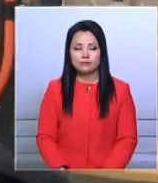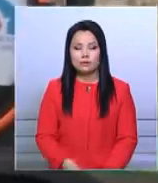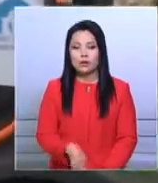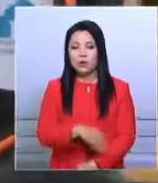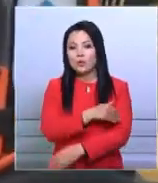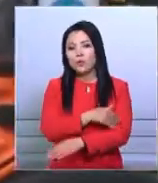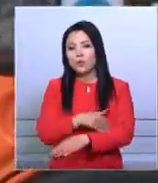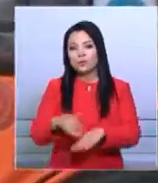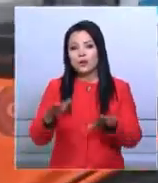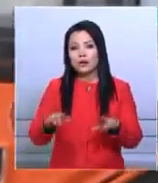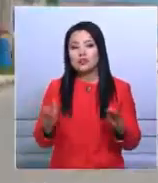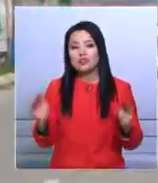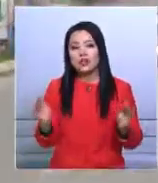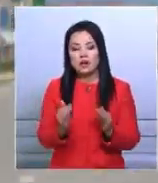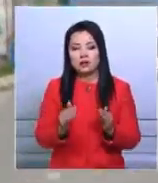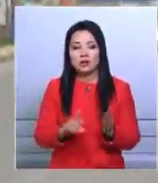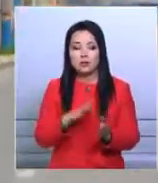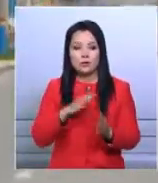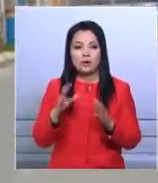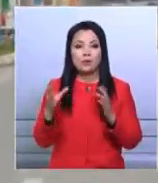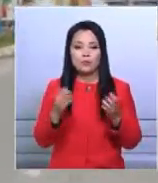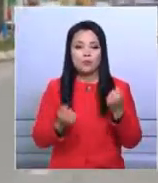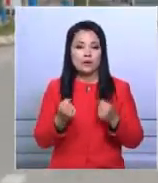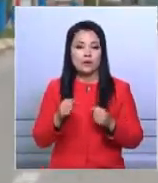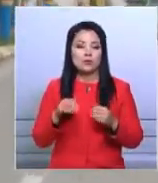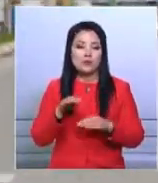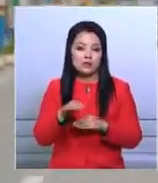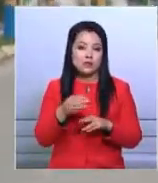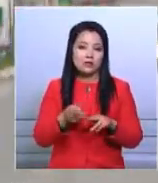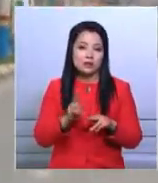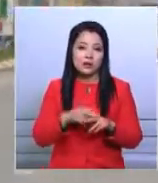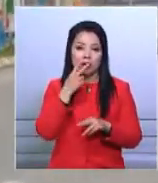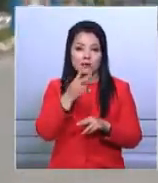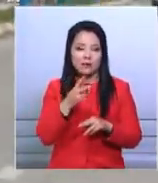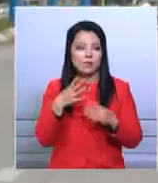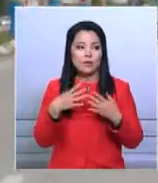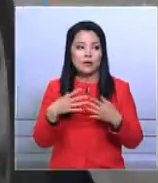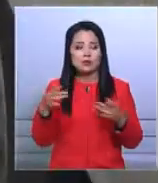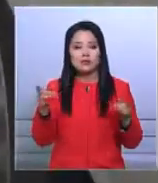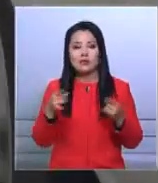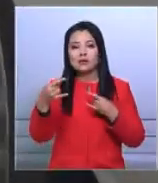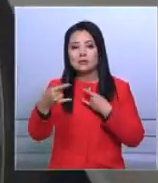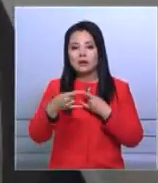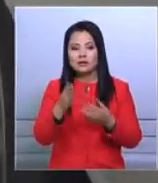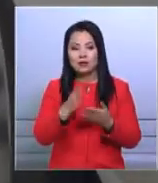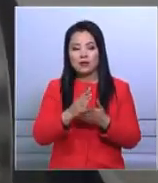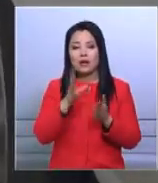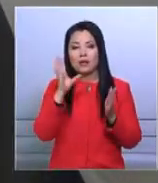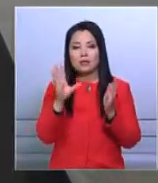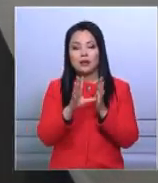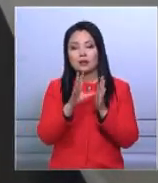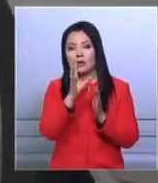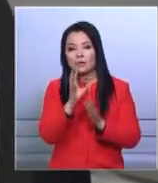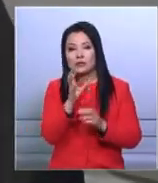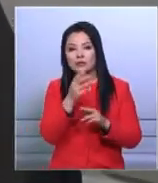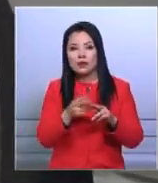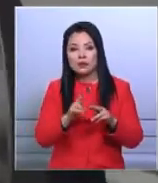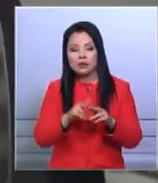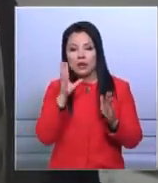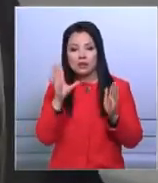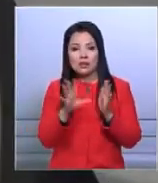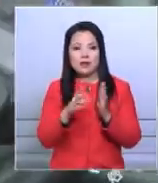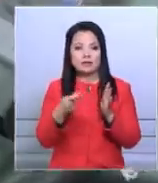Көшеде жеткіген шағын көлік көпшілік назарын өзін еріксіз аударады. Өйткені айналасы тереземен қапталған машина күн көзімен қуаталатын қондырғы күшімен